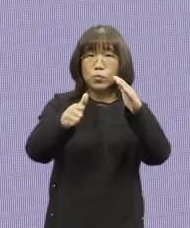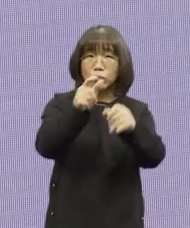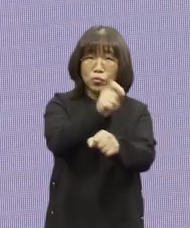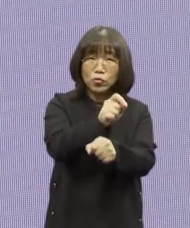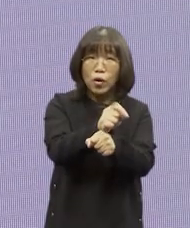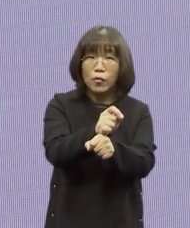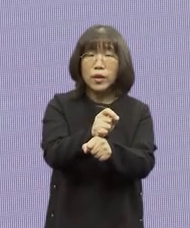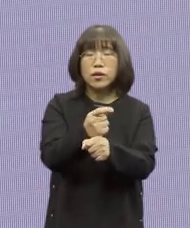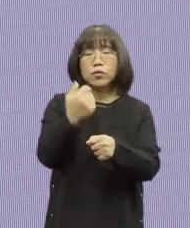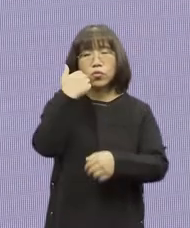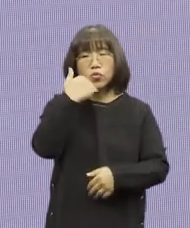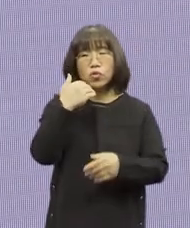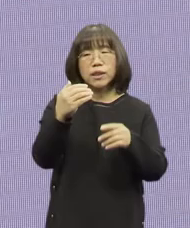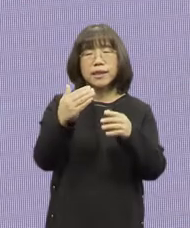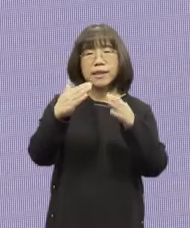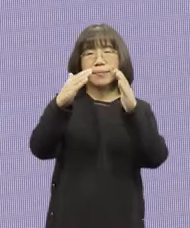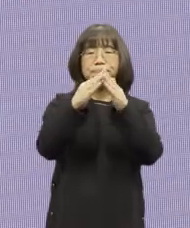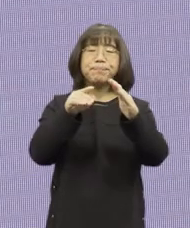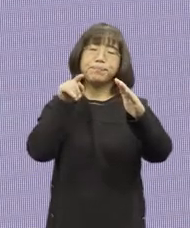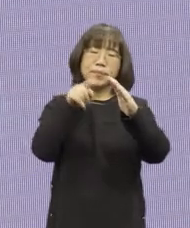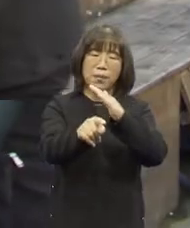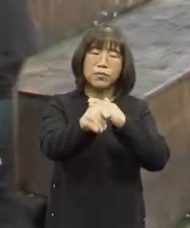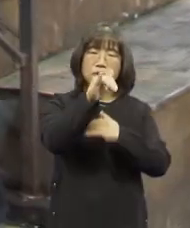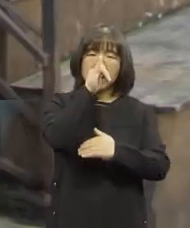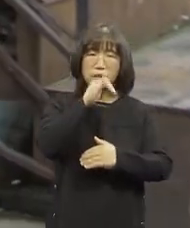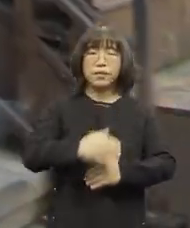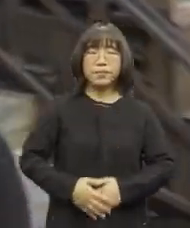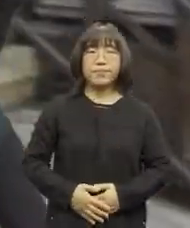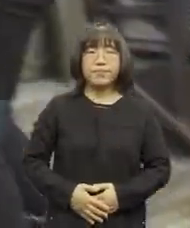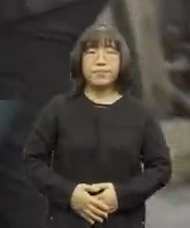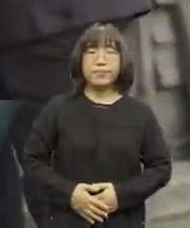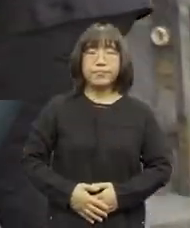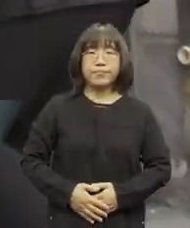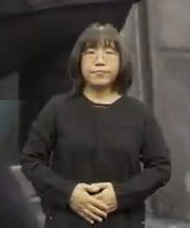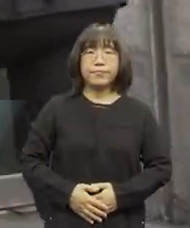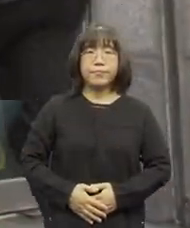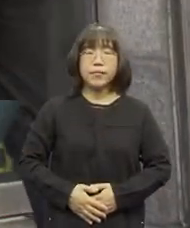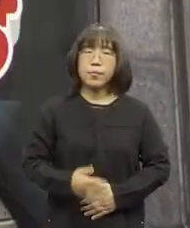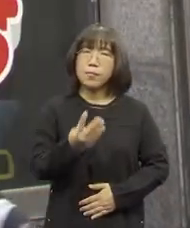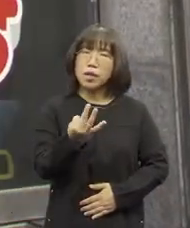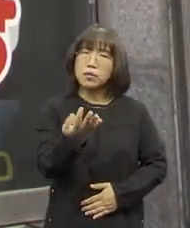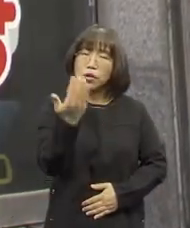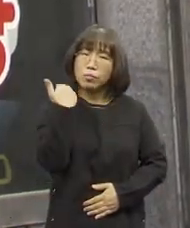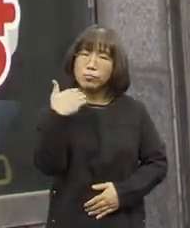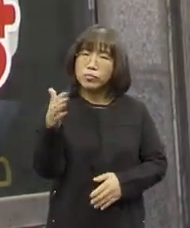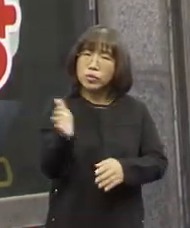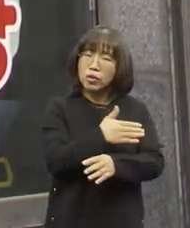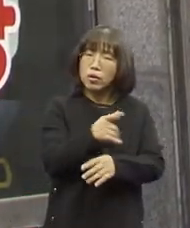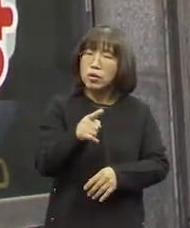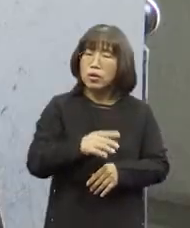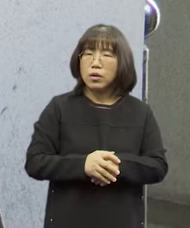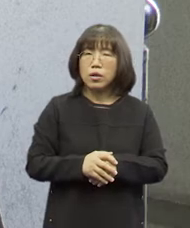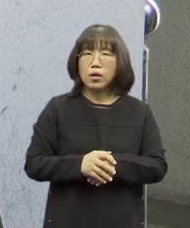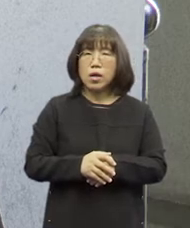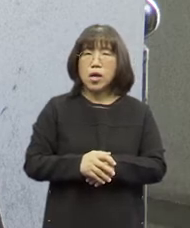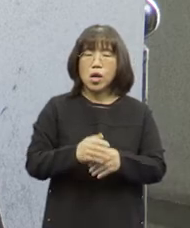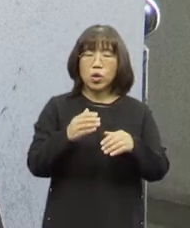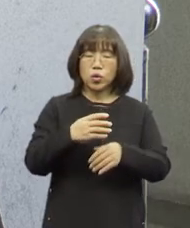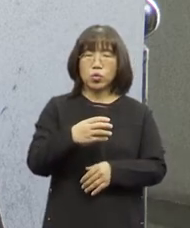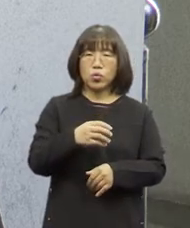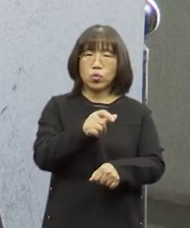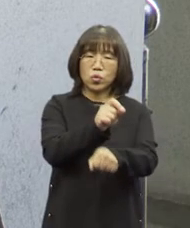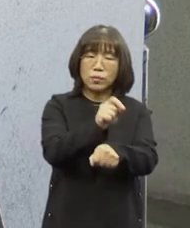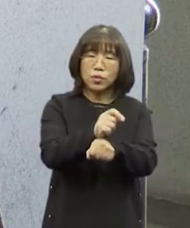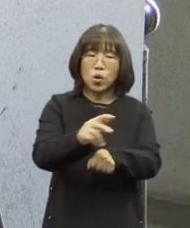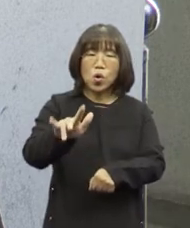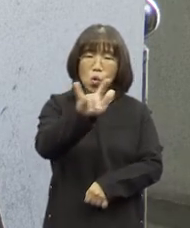담당 공무원과 희망 드림 단원이 동행해 현장을 확인하고 있습니다. 몇 개월 전부터 멘트를